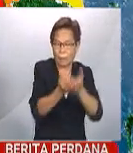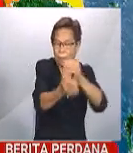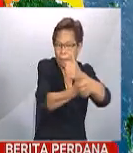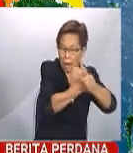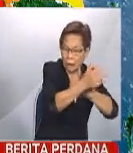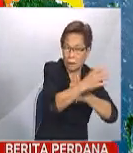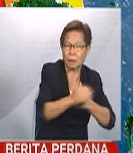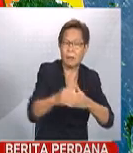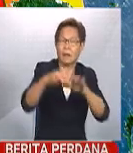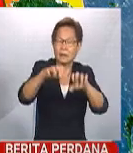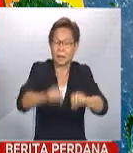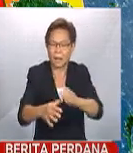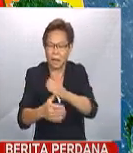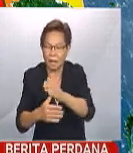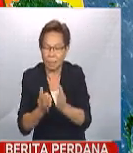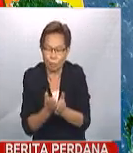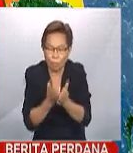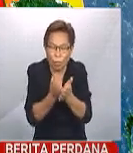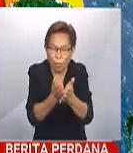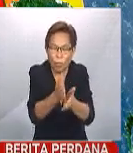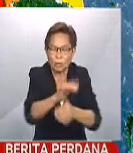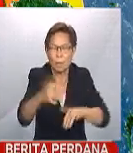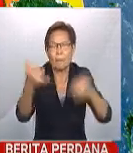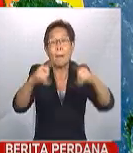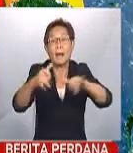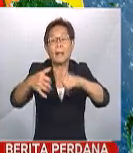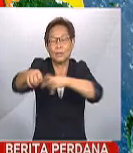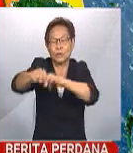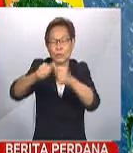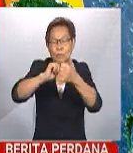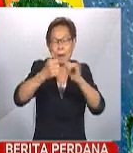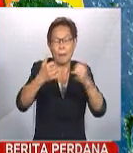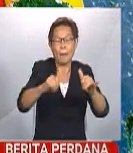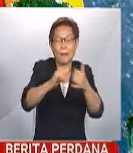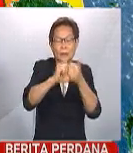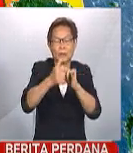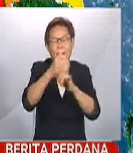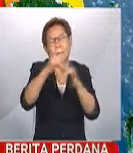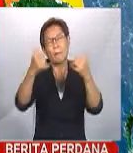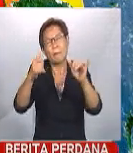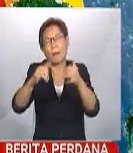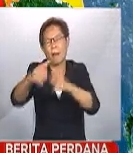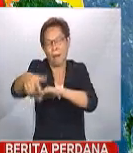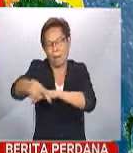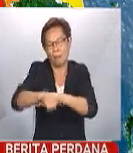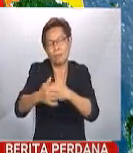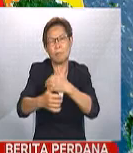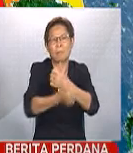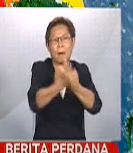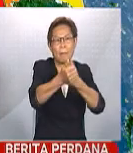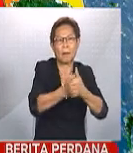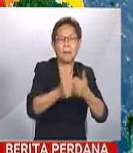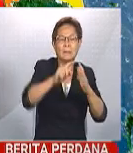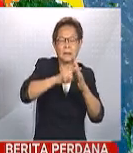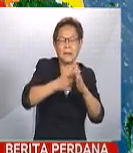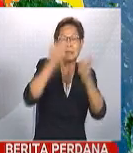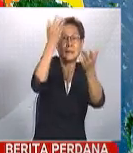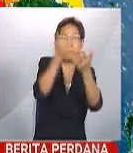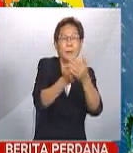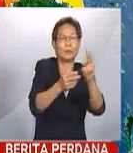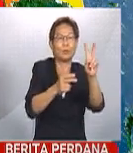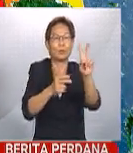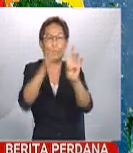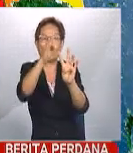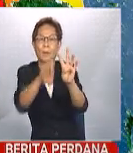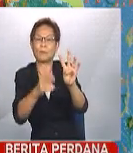perkapalan, perikanan, bot-bot kecil serta aktiviti sukan dan rekreasi laut yang lain. Dan amaran ini berkuat kuasa sehingga 24